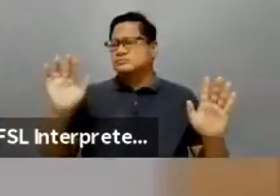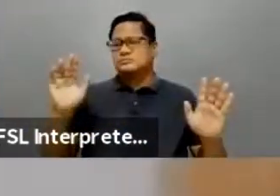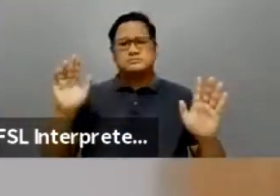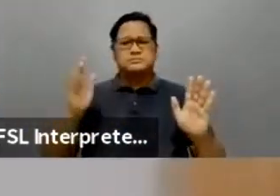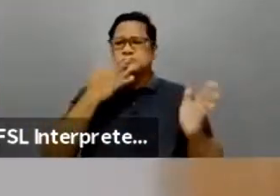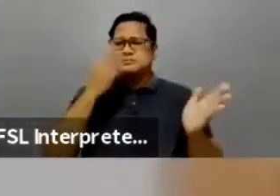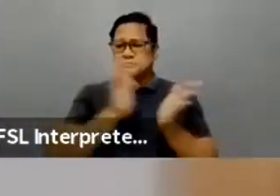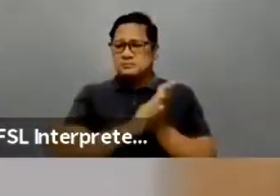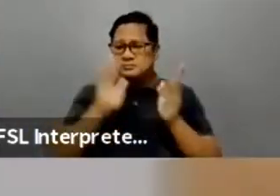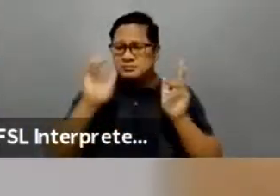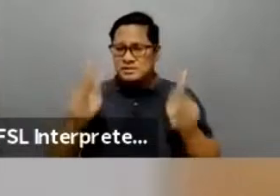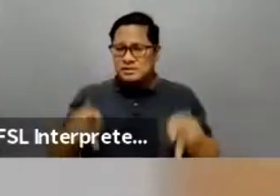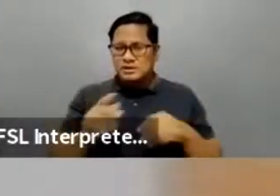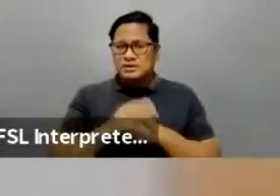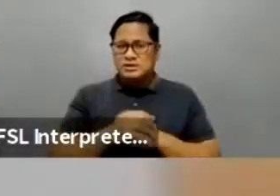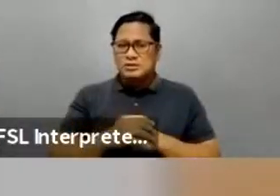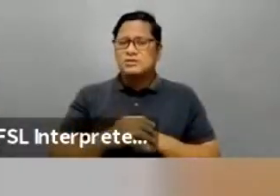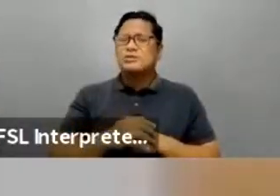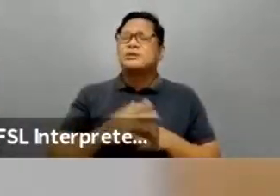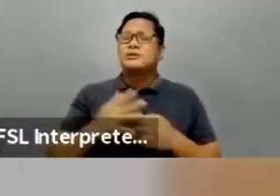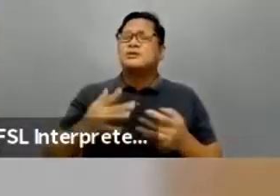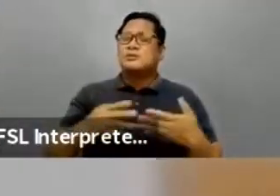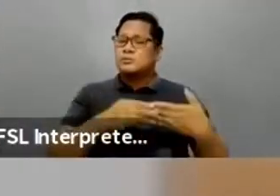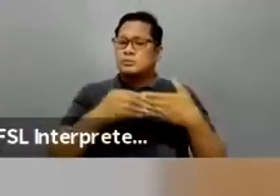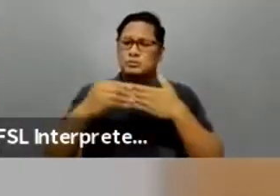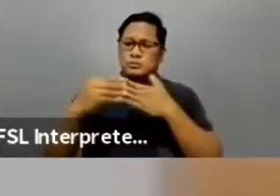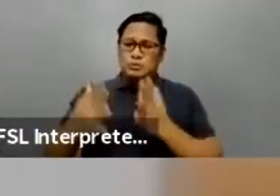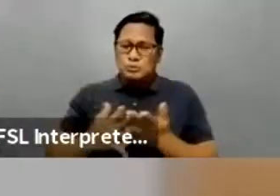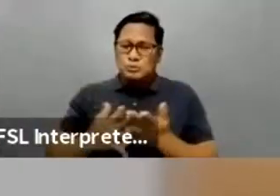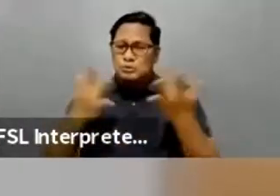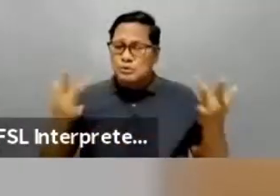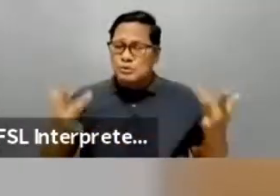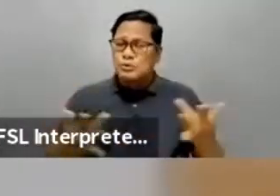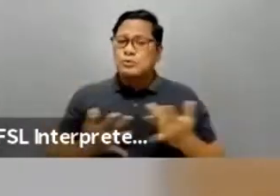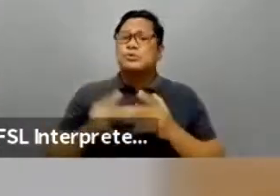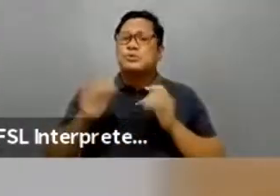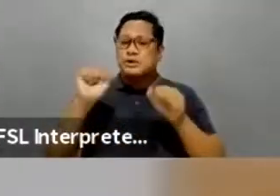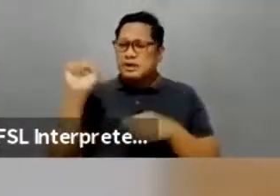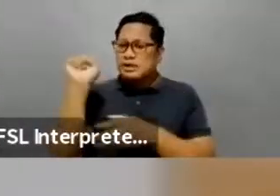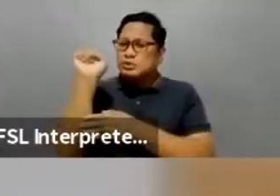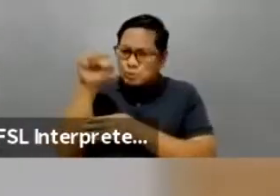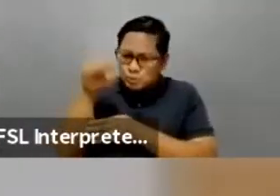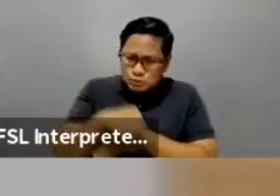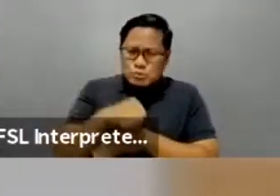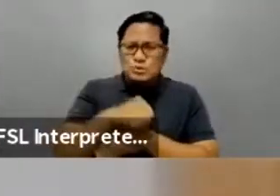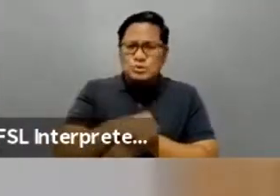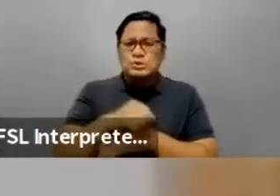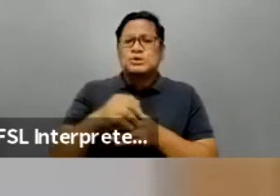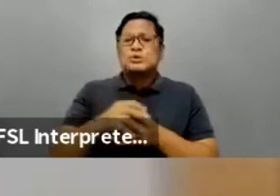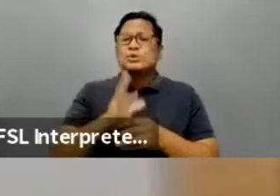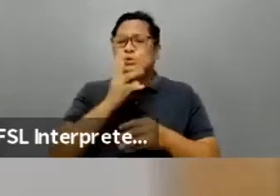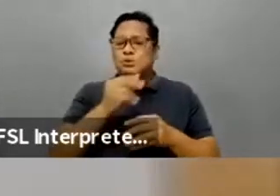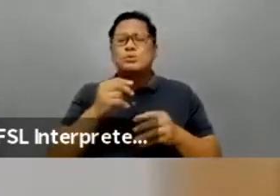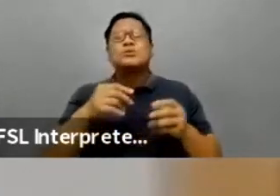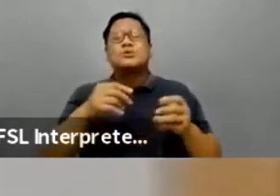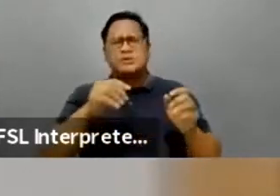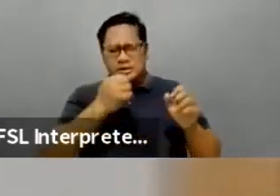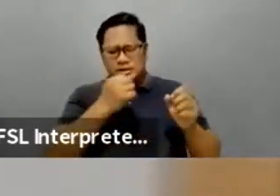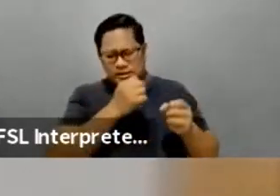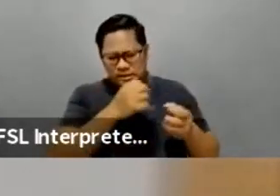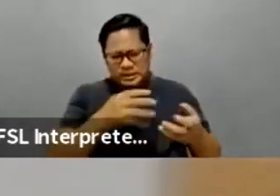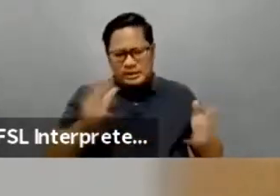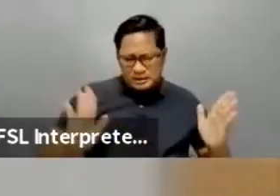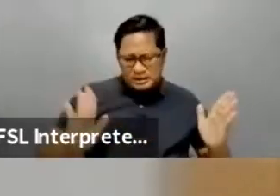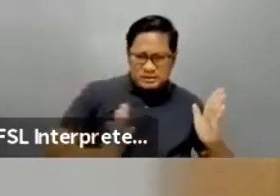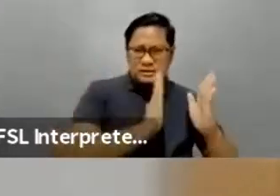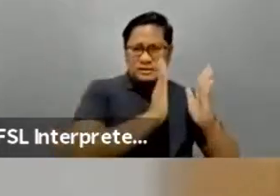Pinunong may puso na kayang yumuko sa nasalaylayan. Walang lansa